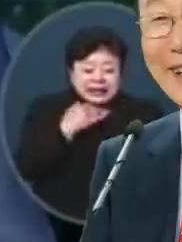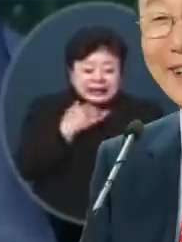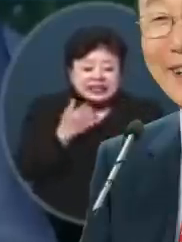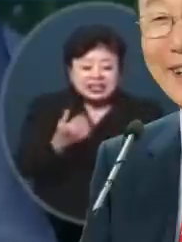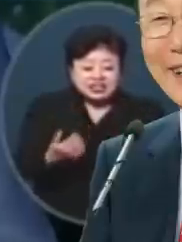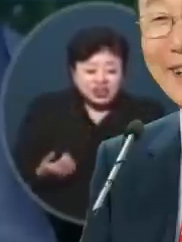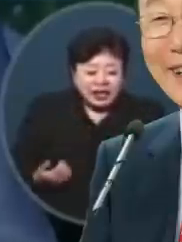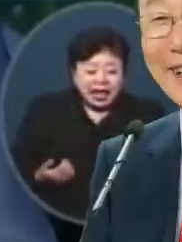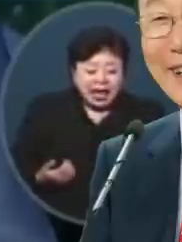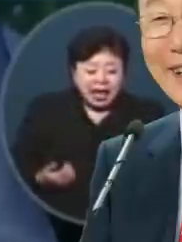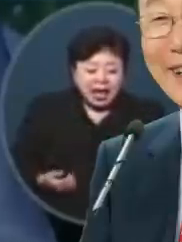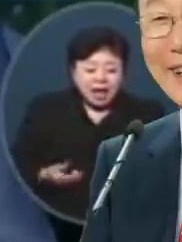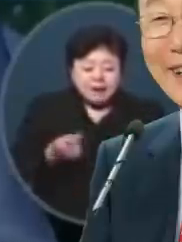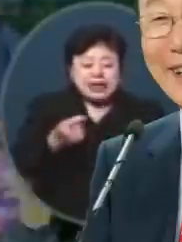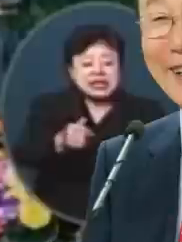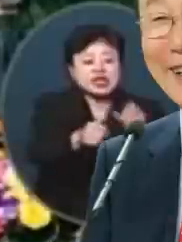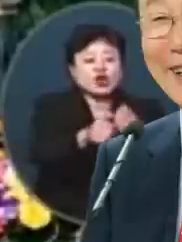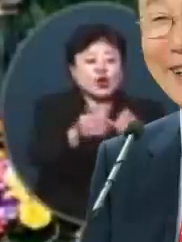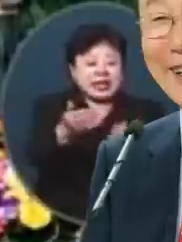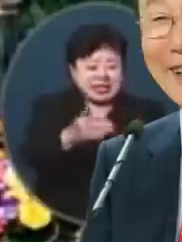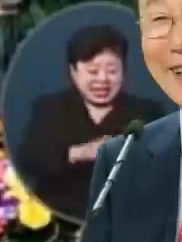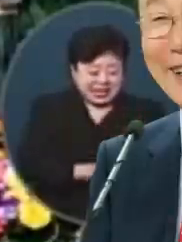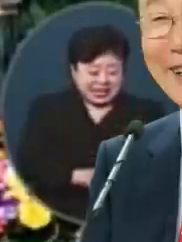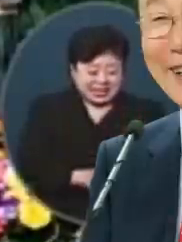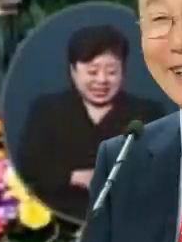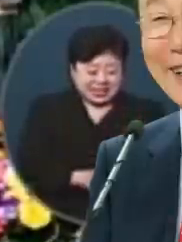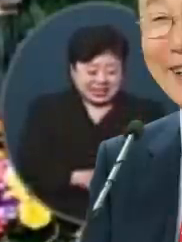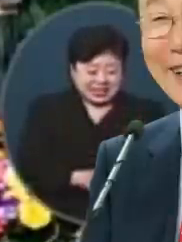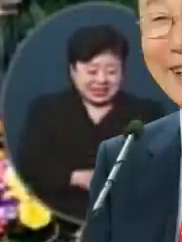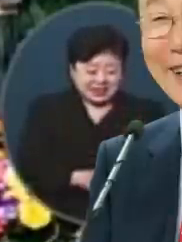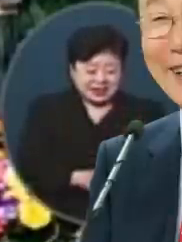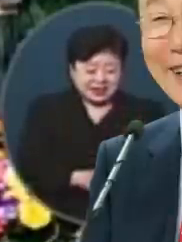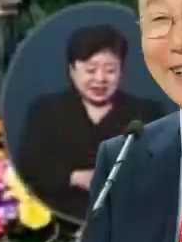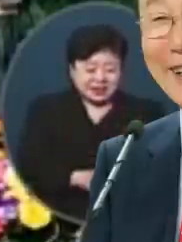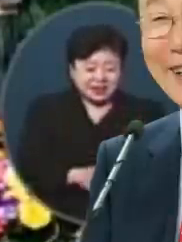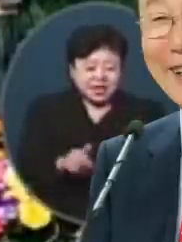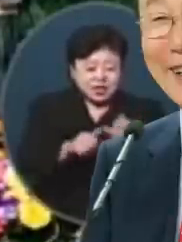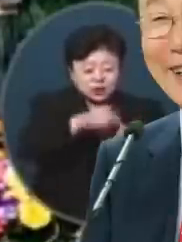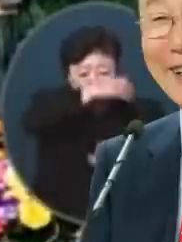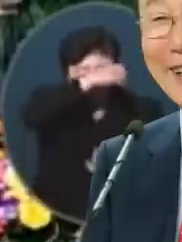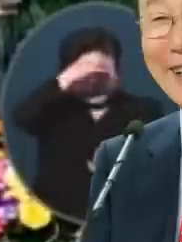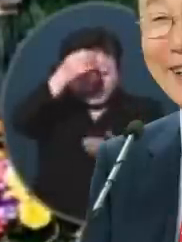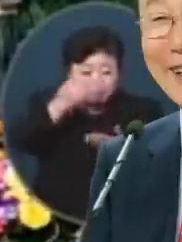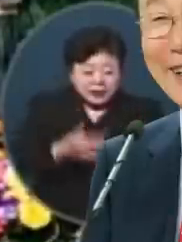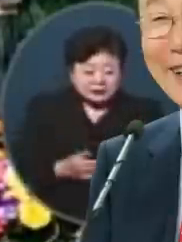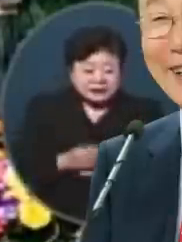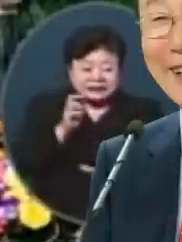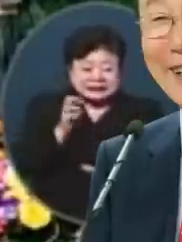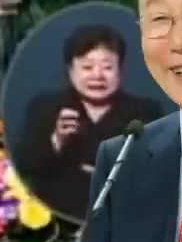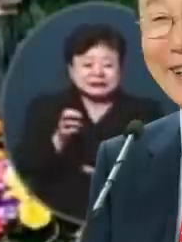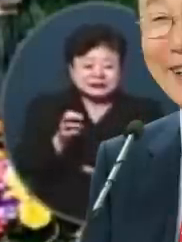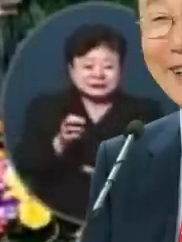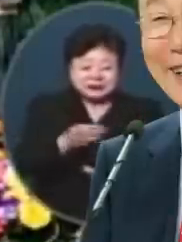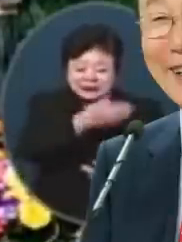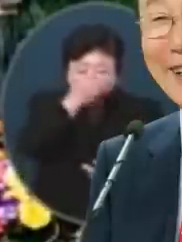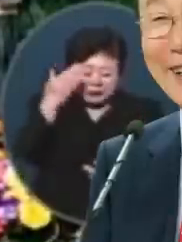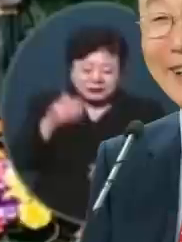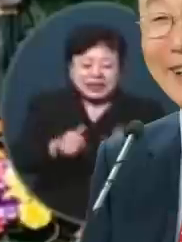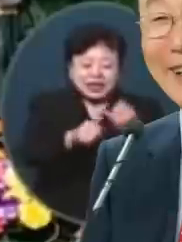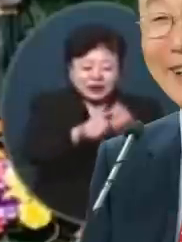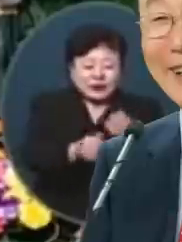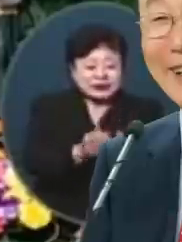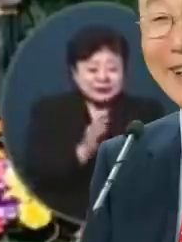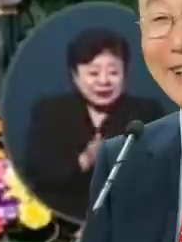서른 살 늦지 말기를 바라고 지금은 저 주례를 받으려면 서른 살 안으로 결혼하십시오.